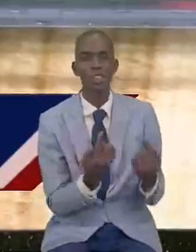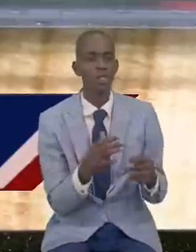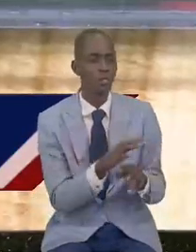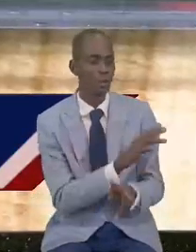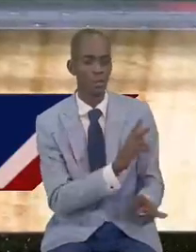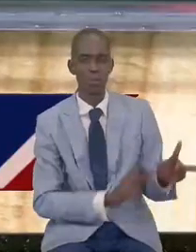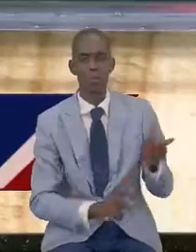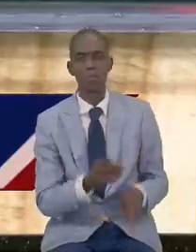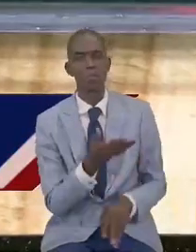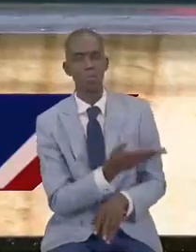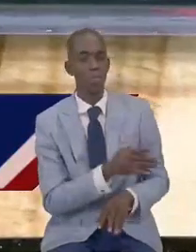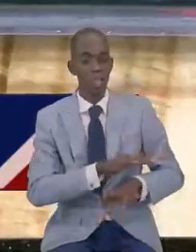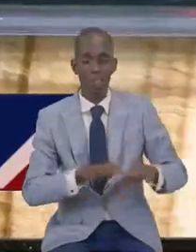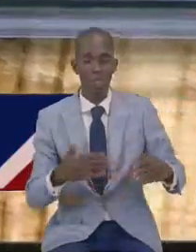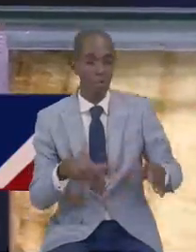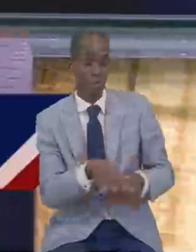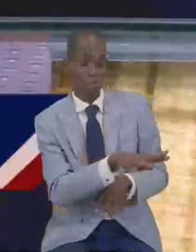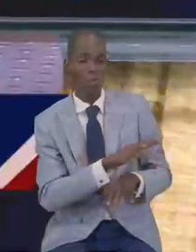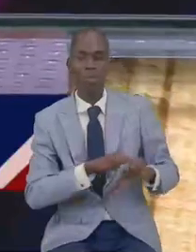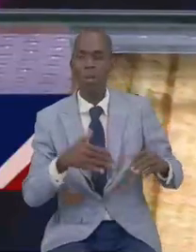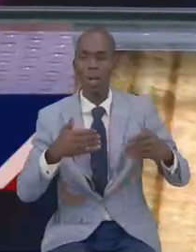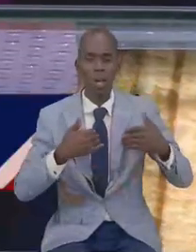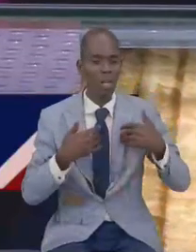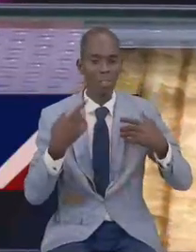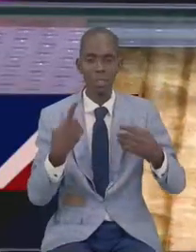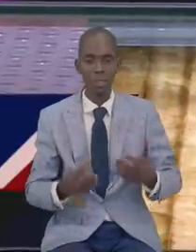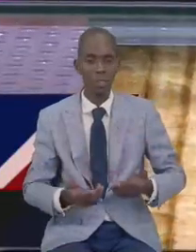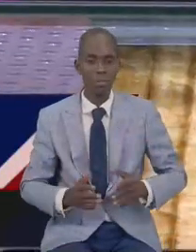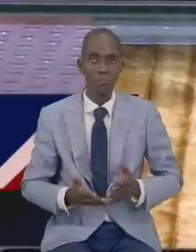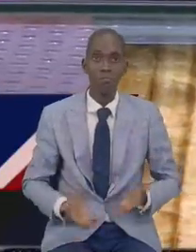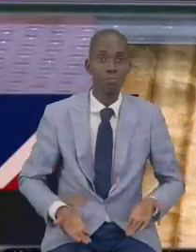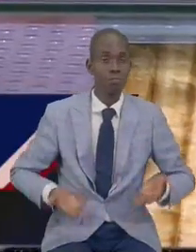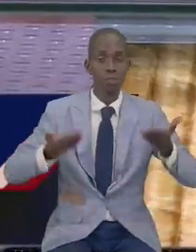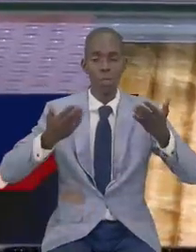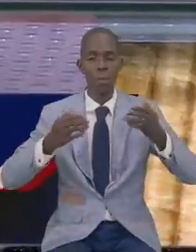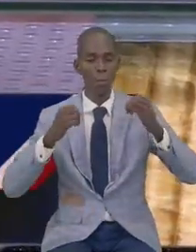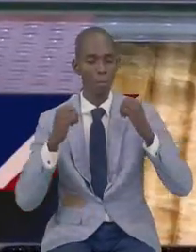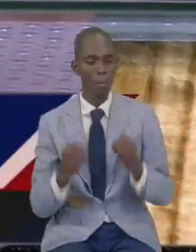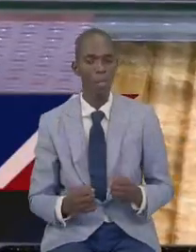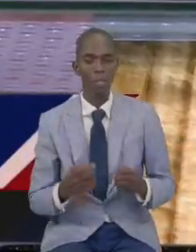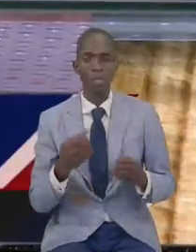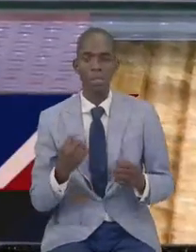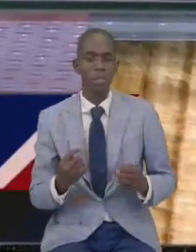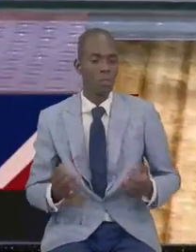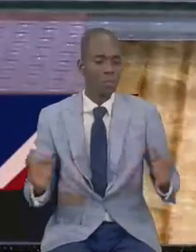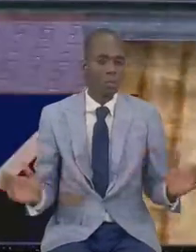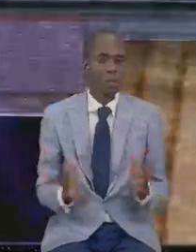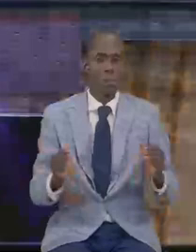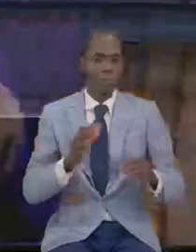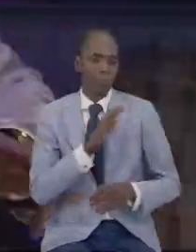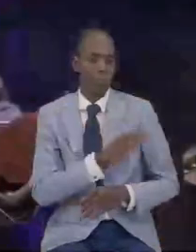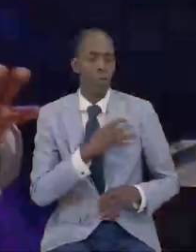pécheurs. Ils n'ont pas la puissance élevée, le caractère élevé d'un